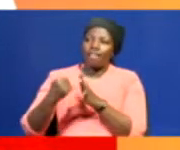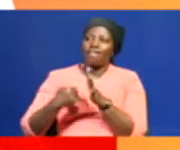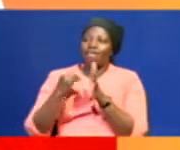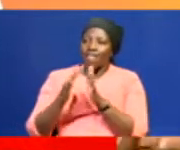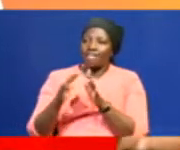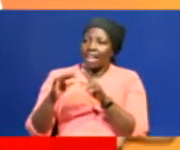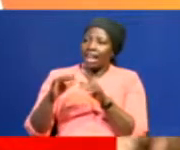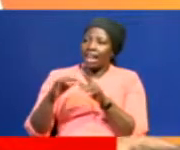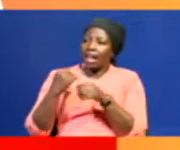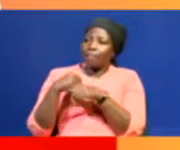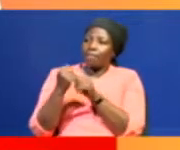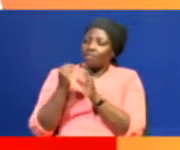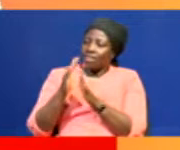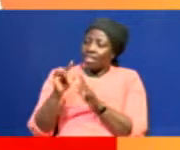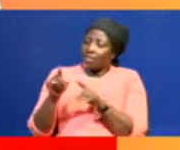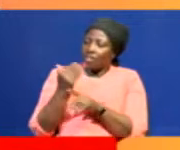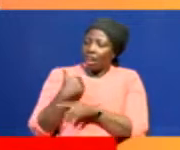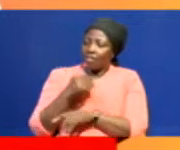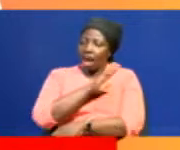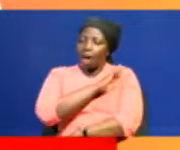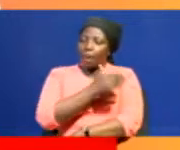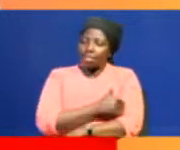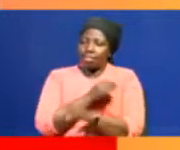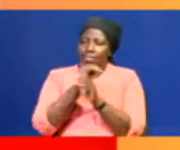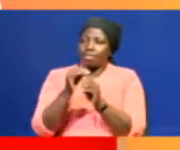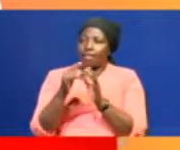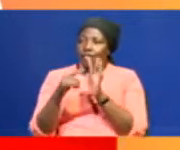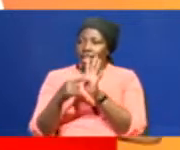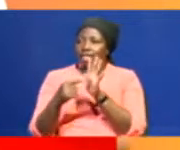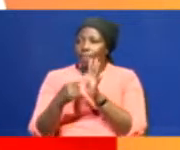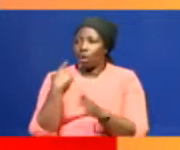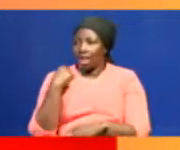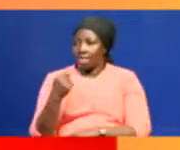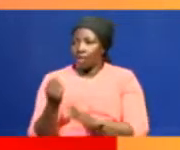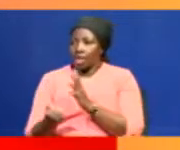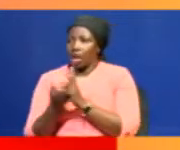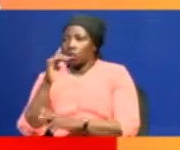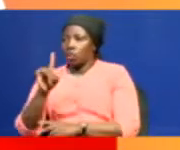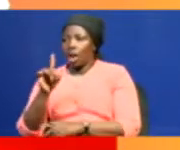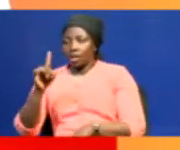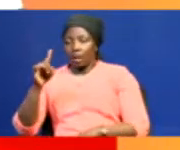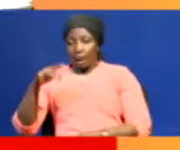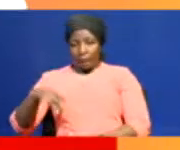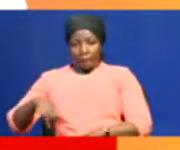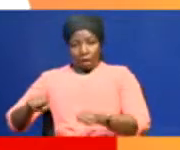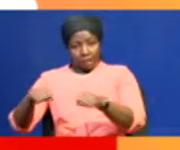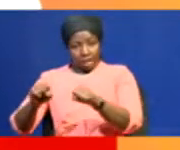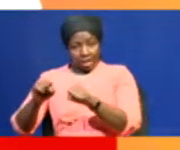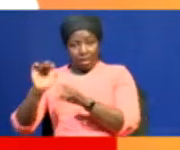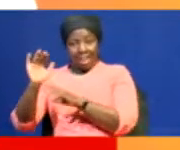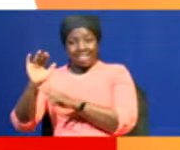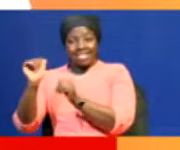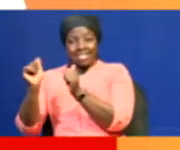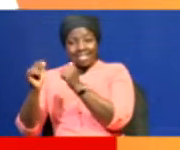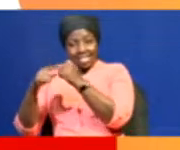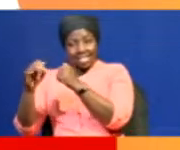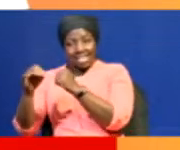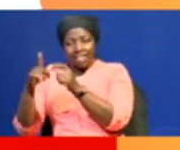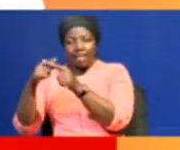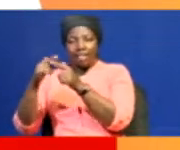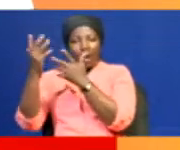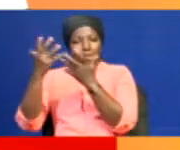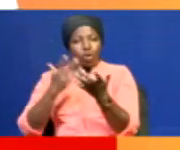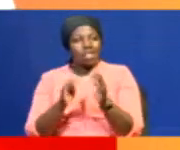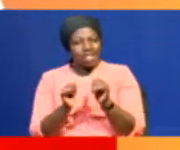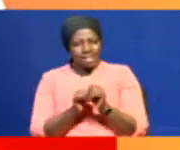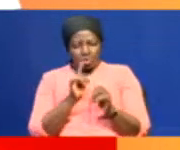ndio hawana capacity. Kama juzi tulilaunch hiyo pikipiki moja tulikuwa tumeitisha 60 wakaleta 10. Tunaona sasa sisi hatuna